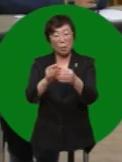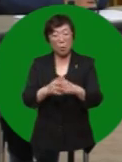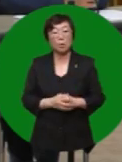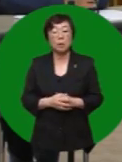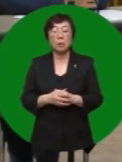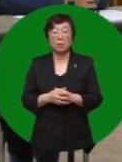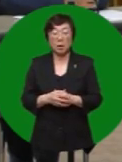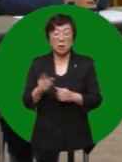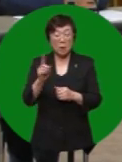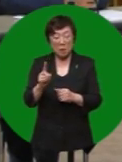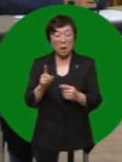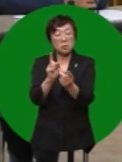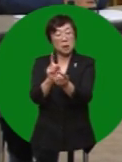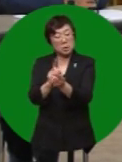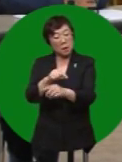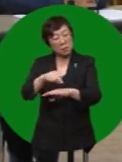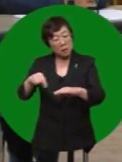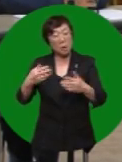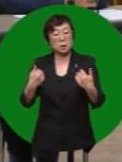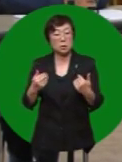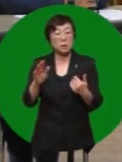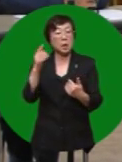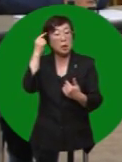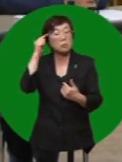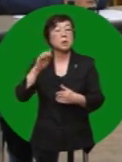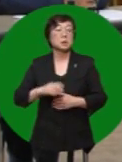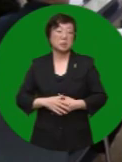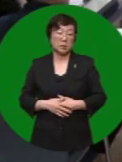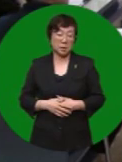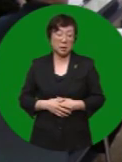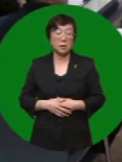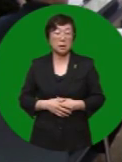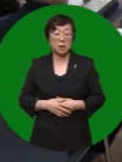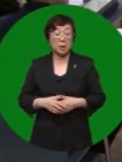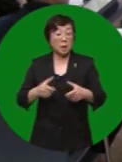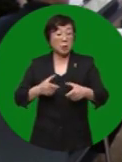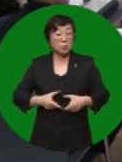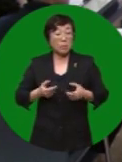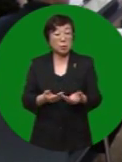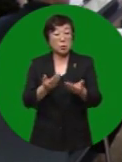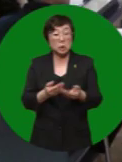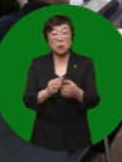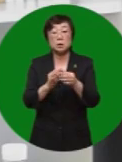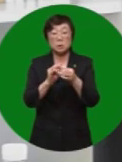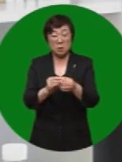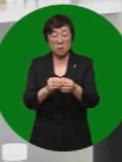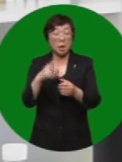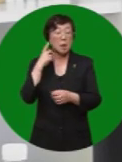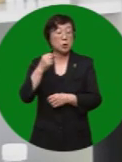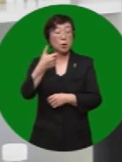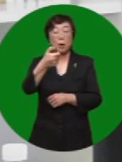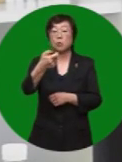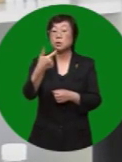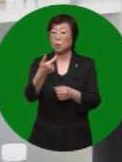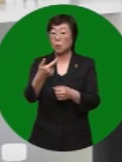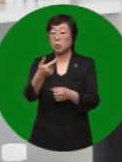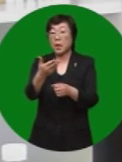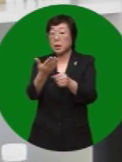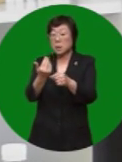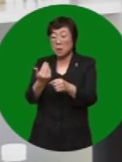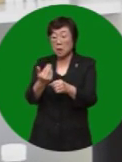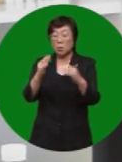ても何らかの対策が必要であると感じました。 熊本の地震について昭和56年以前